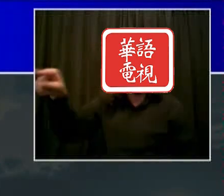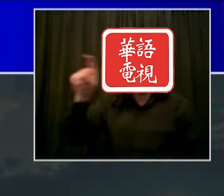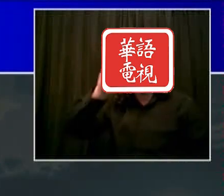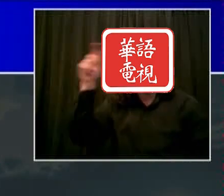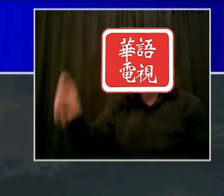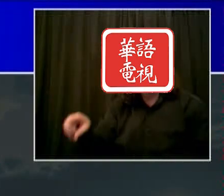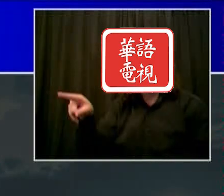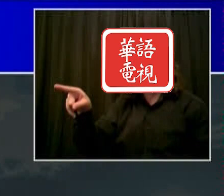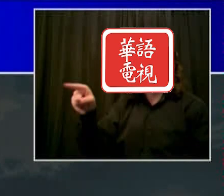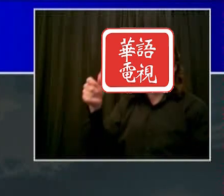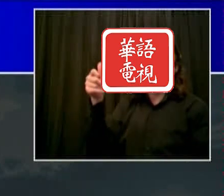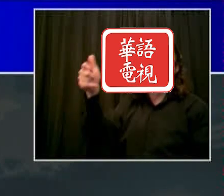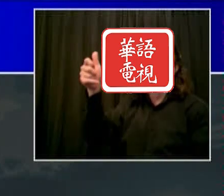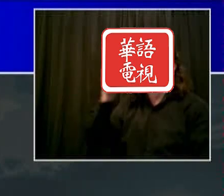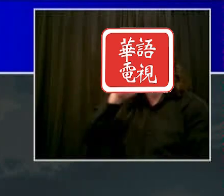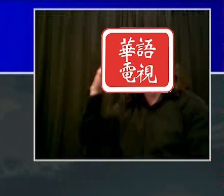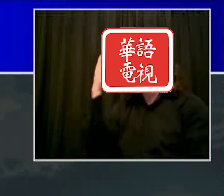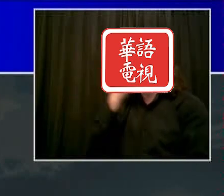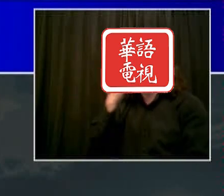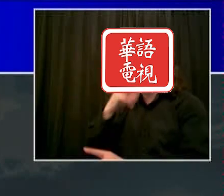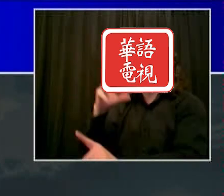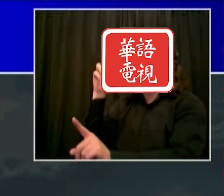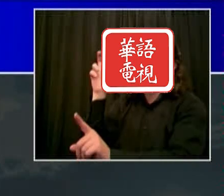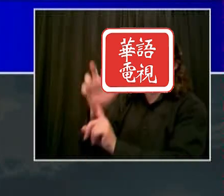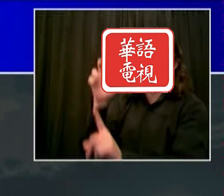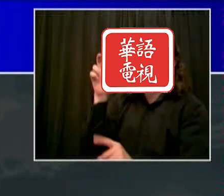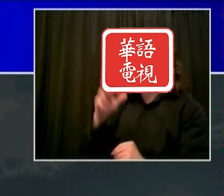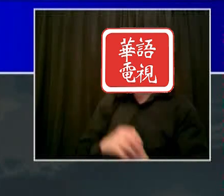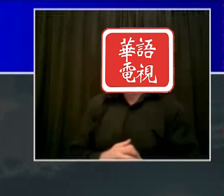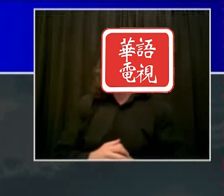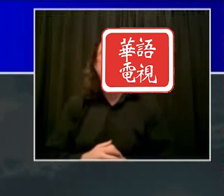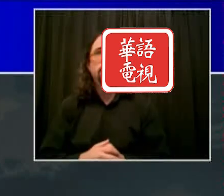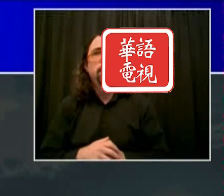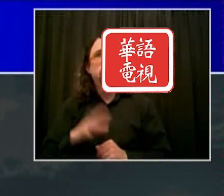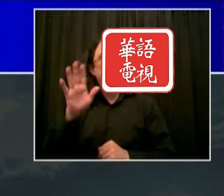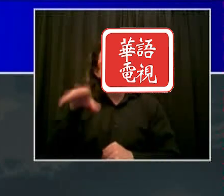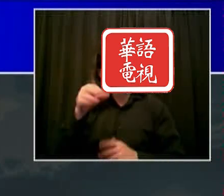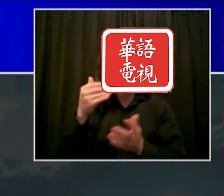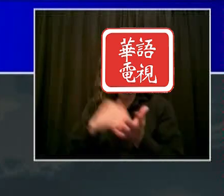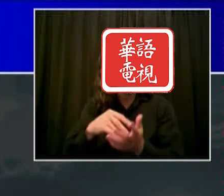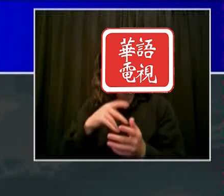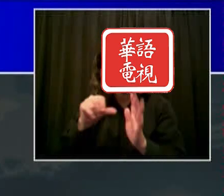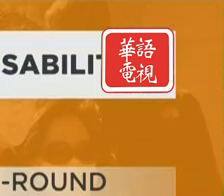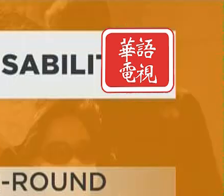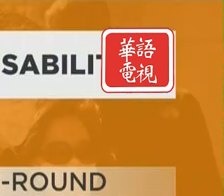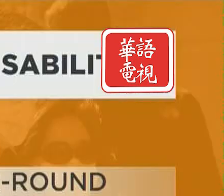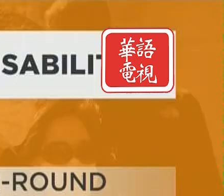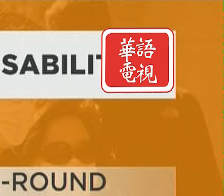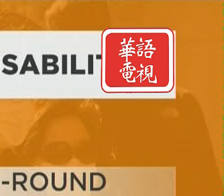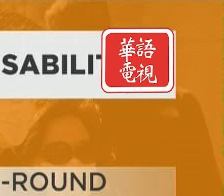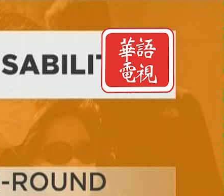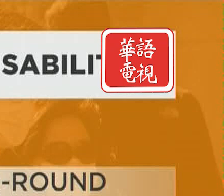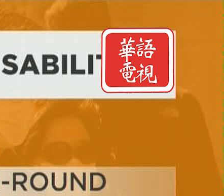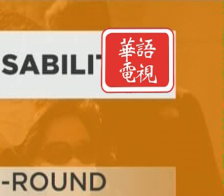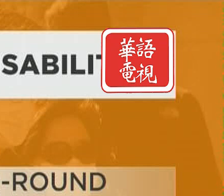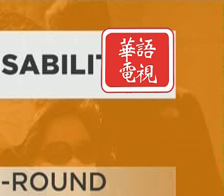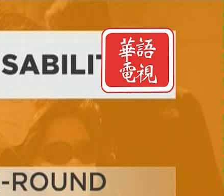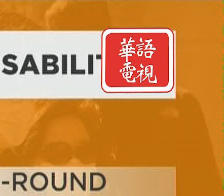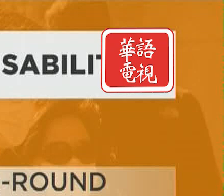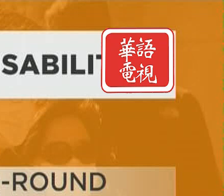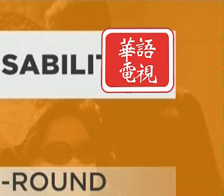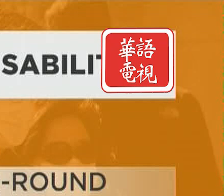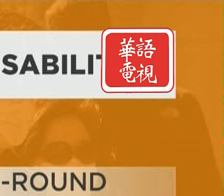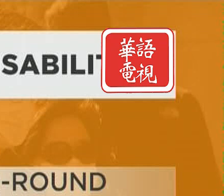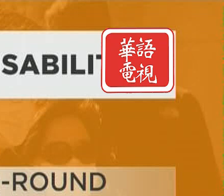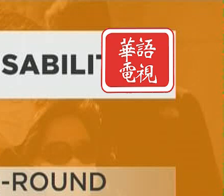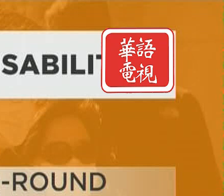生、83000名9到12年级学生和27700名特殊教育学生。所有夏季学习将为